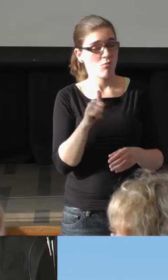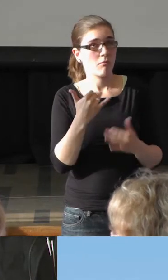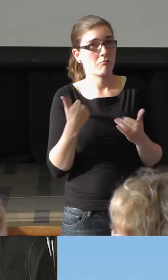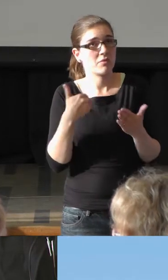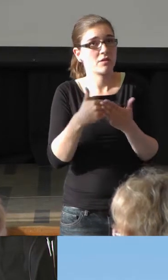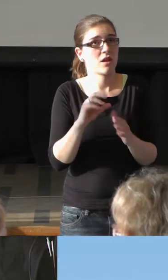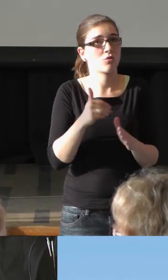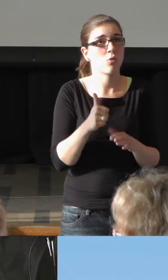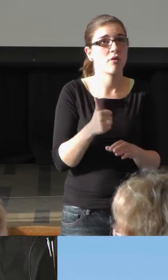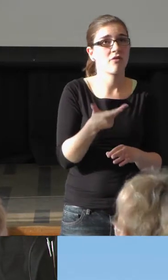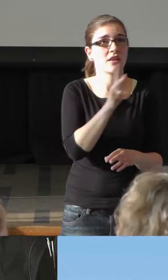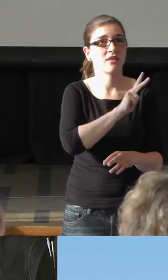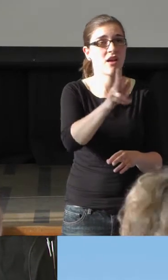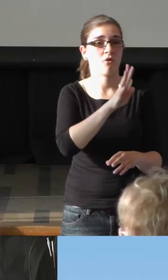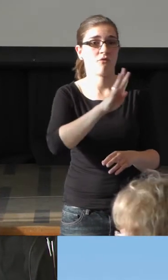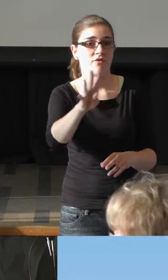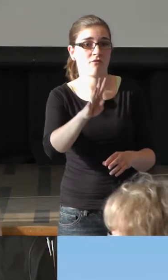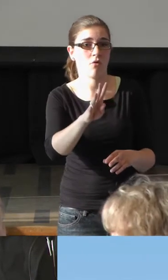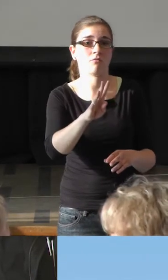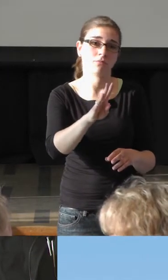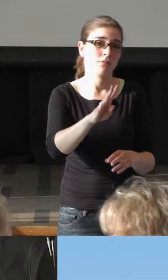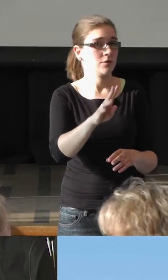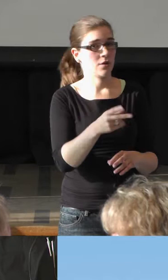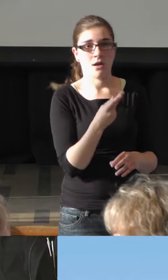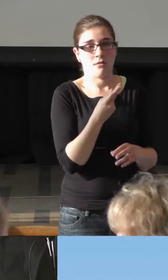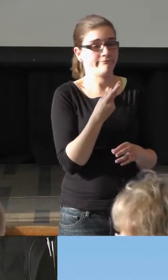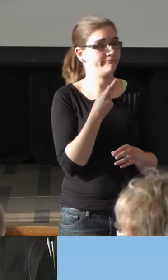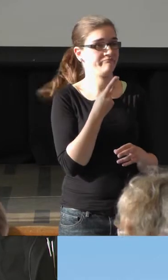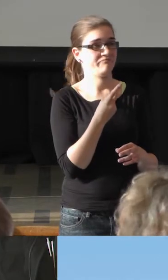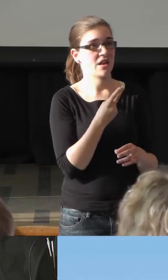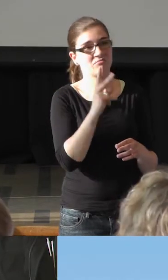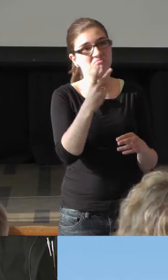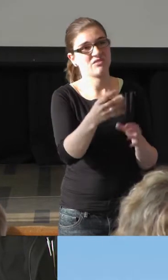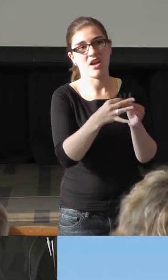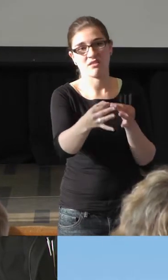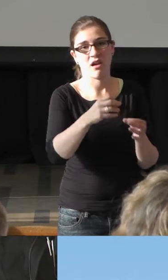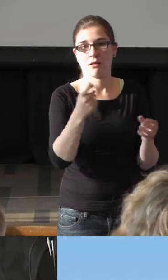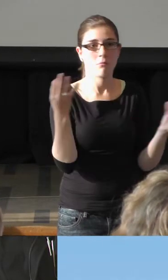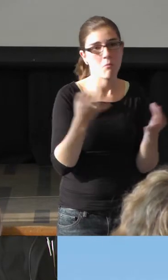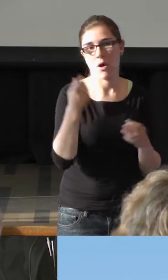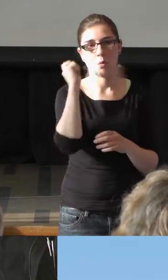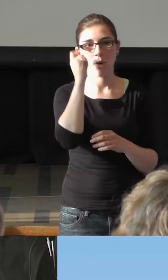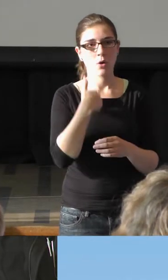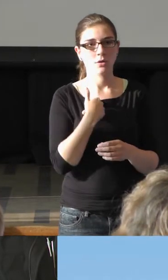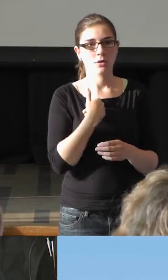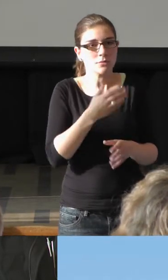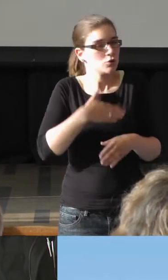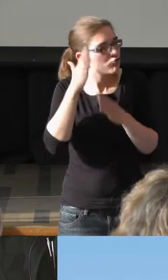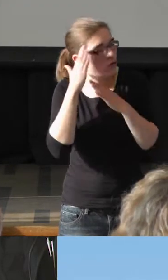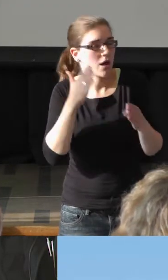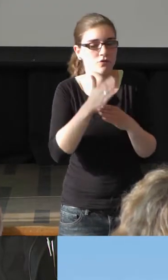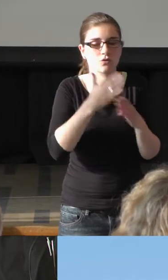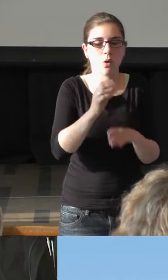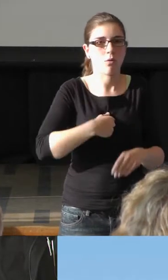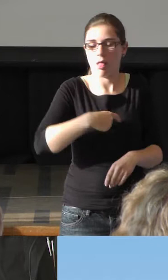mindestens zweitägigen Totalauswahl meinerseits kommt, weil aufgrund der Schlaflosigkeit nachts ich dann nach dieser Zeit